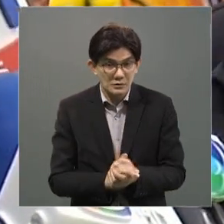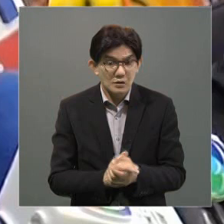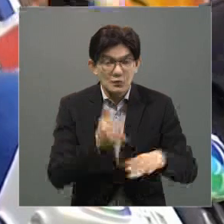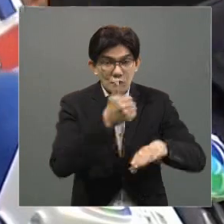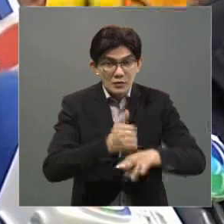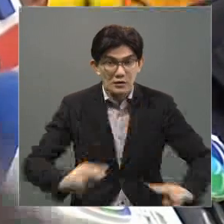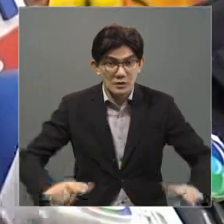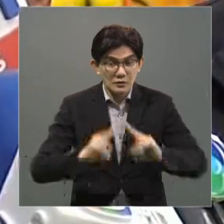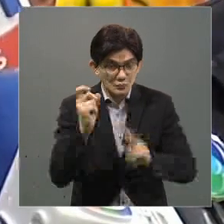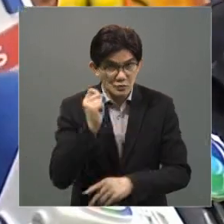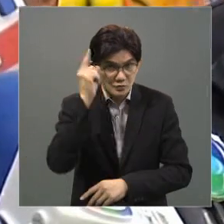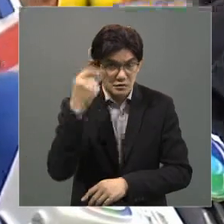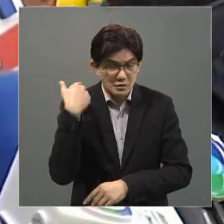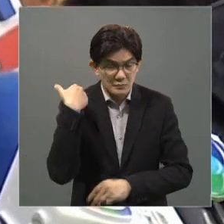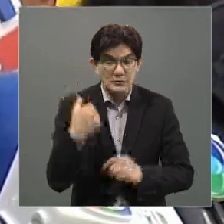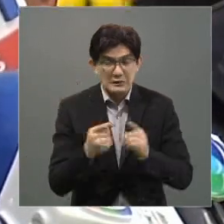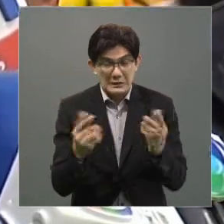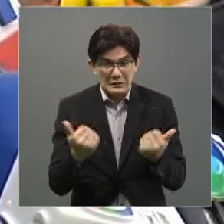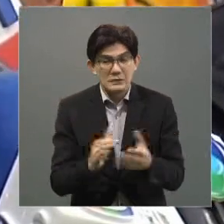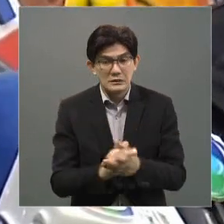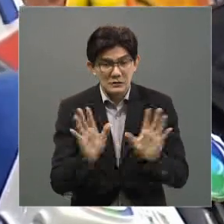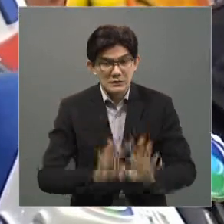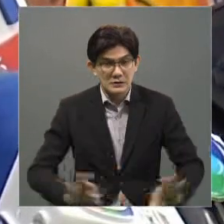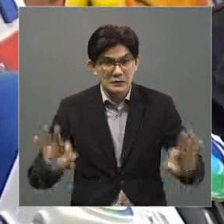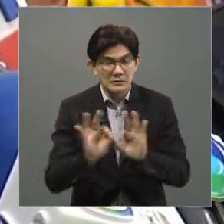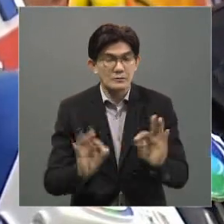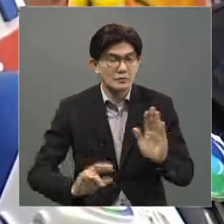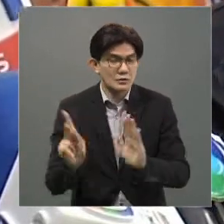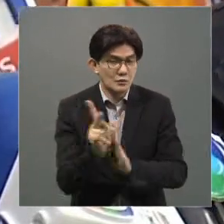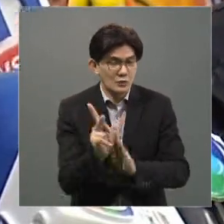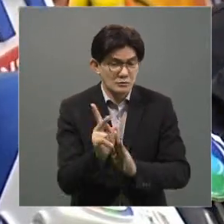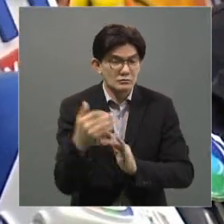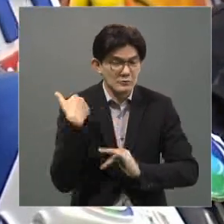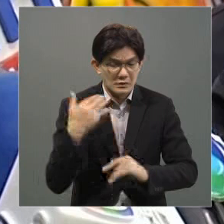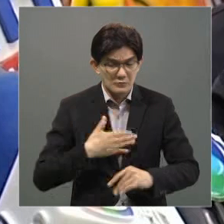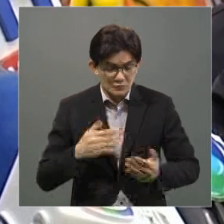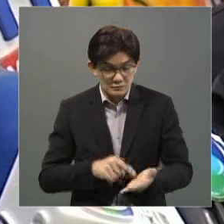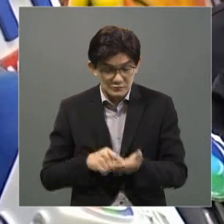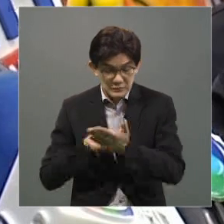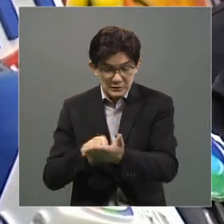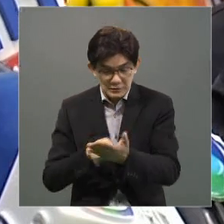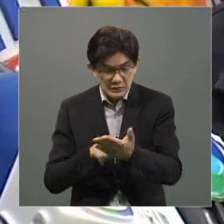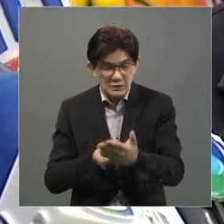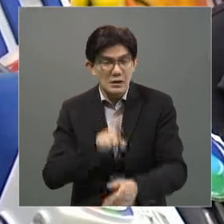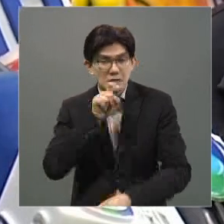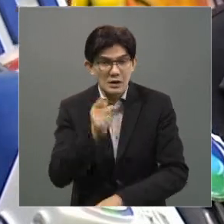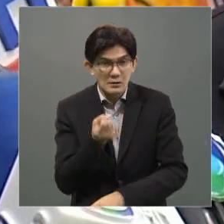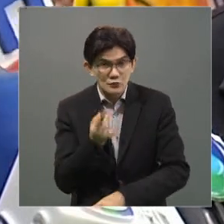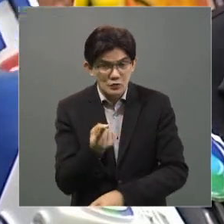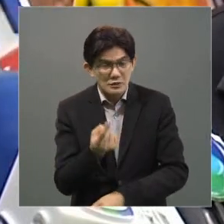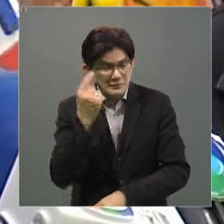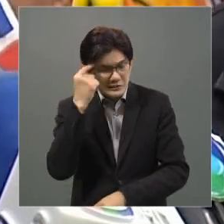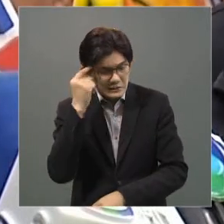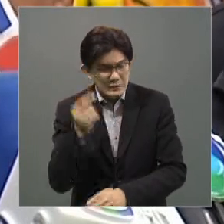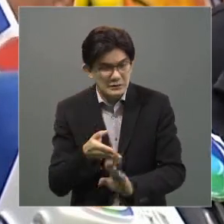กคนประเด็นมันอยู่ที่ผมว่าอยู่ที่ข้อบังคับผมจะเสนอว่ากระทู้สดเนี่ยควรจะ